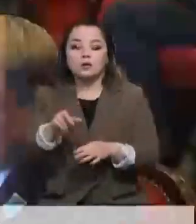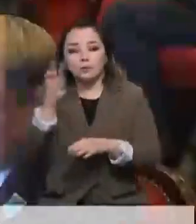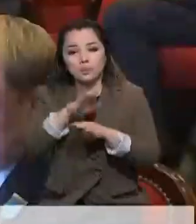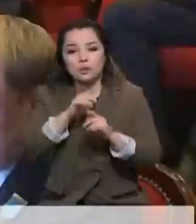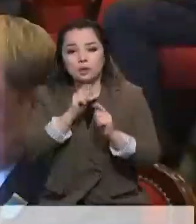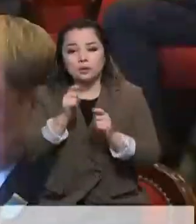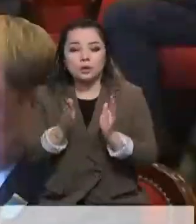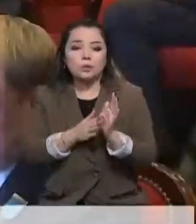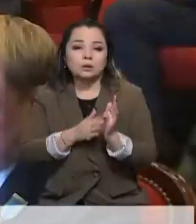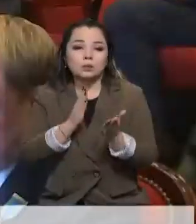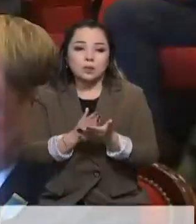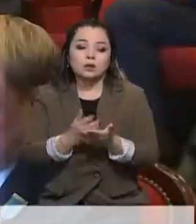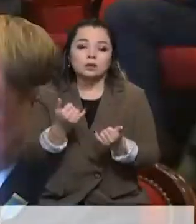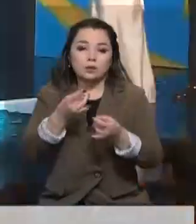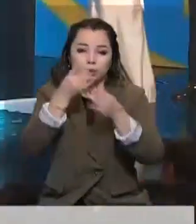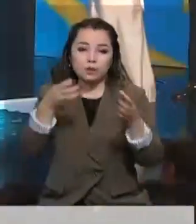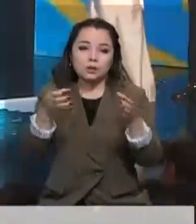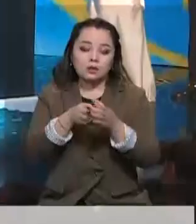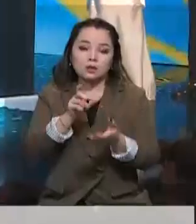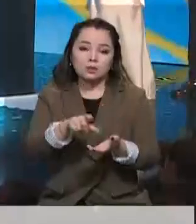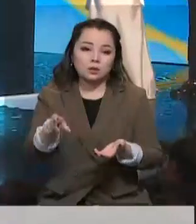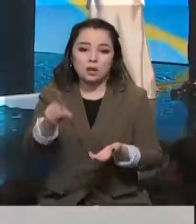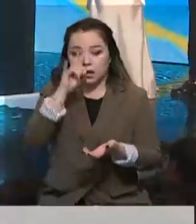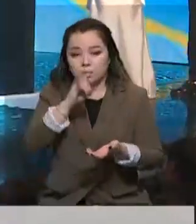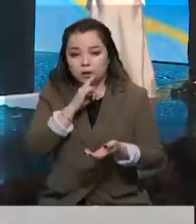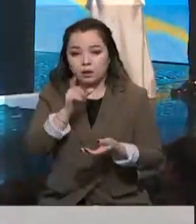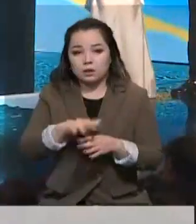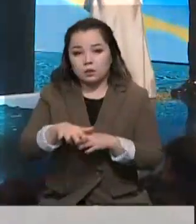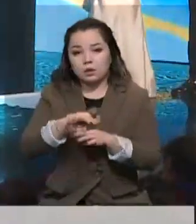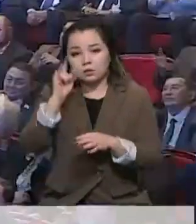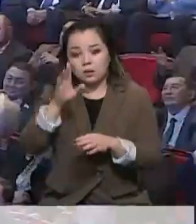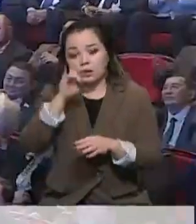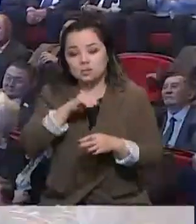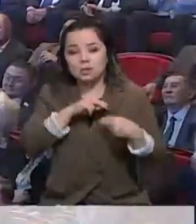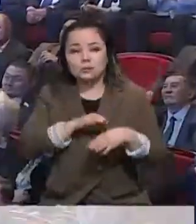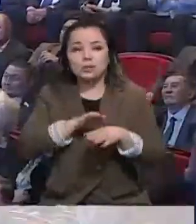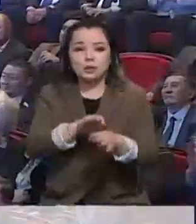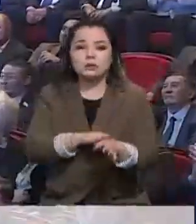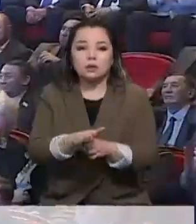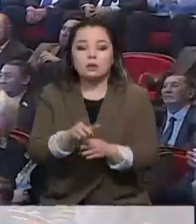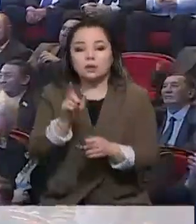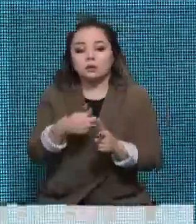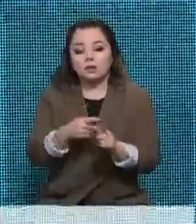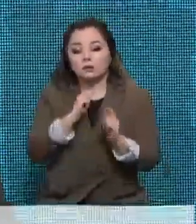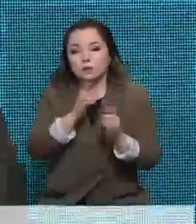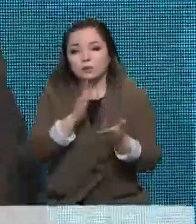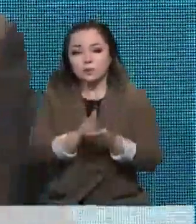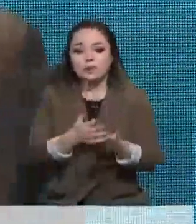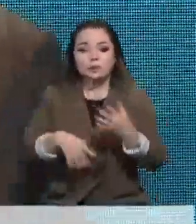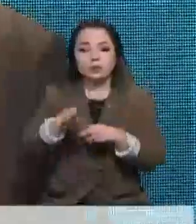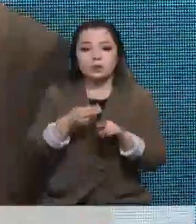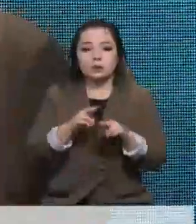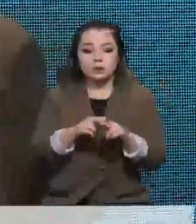мемлекеттік наградамен марапатталды. Ал мәдениет саласының майталмандарына Қазақстанның халық әртісі және Қазақстанның еңбек сіңірген қайраткері атағы берілді.